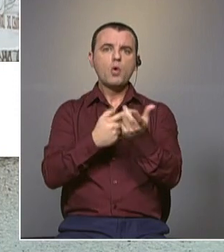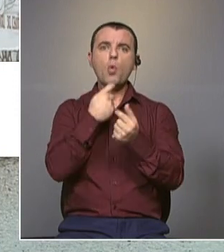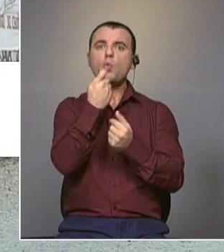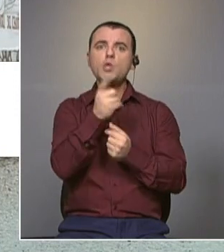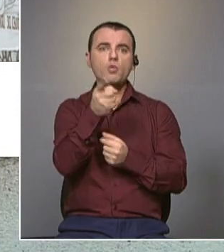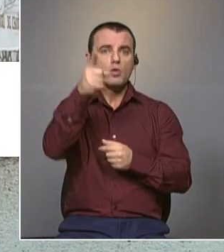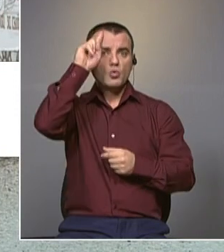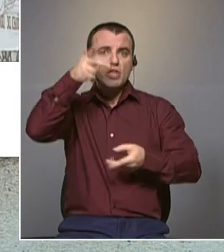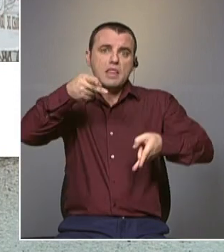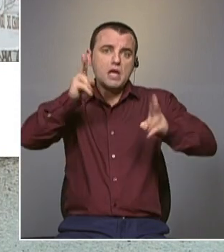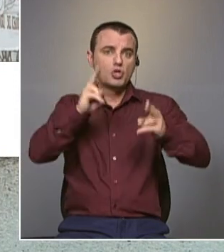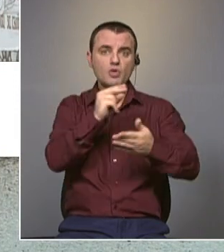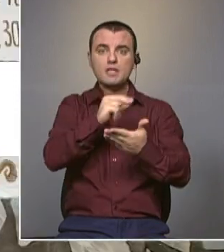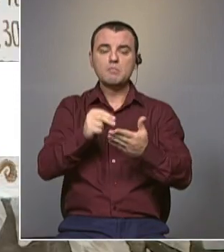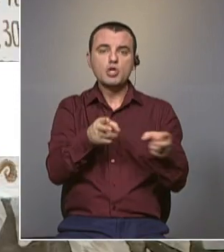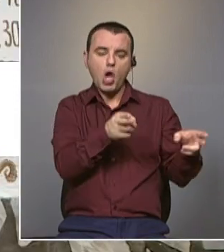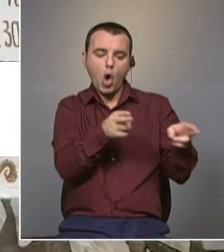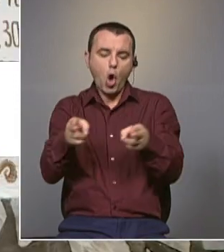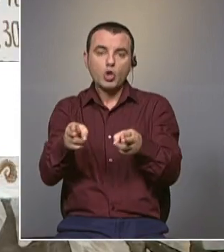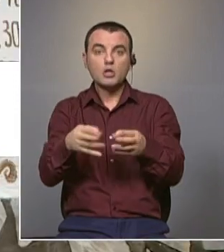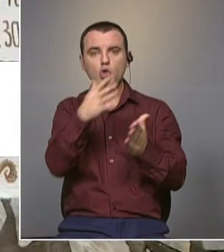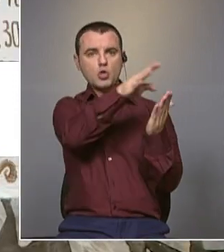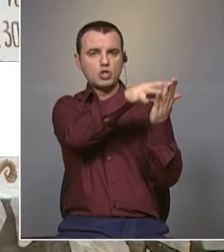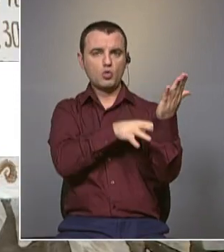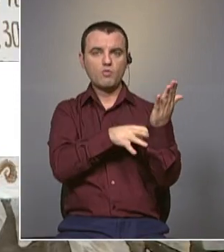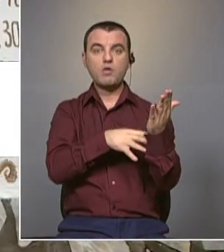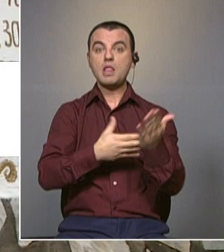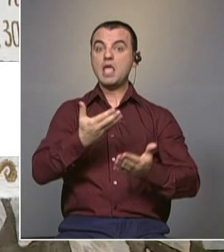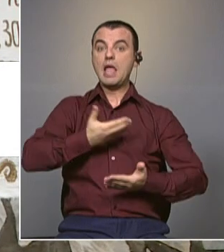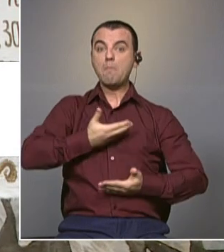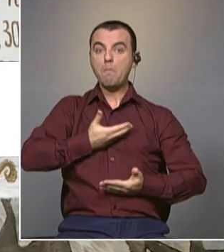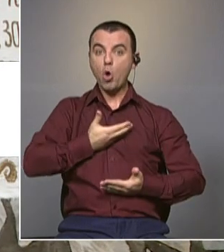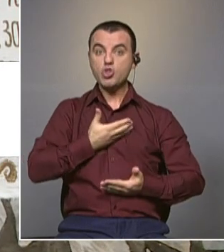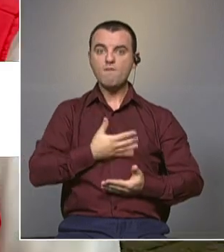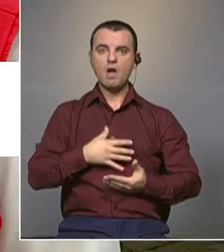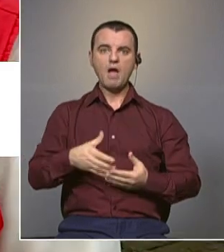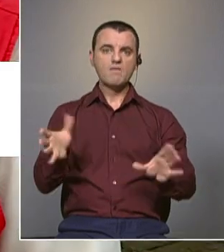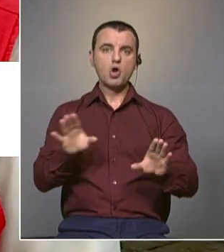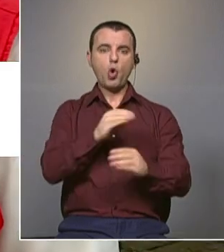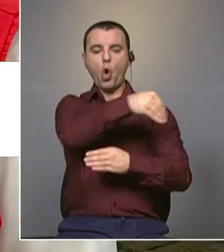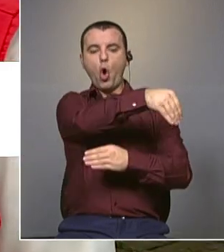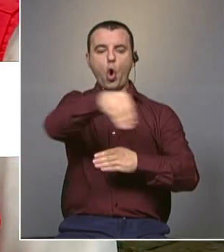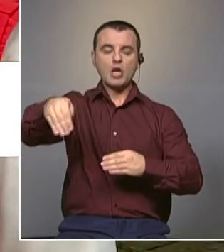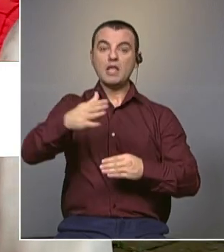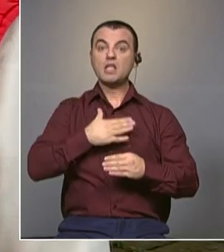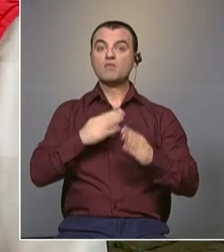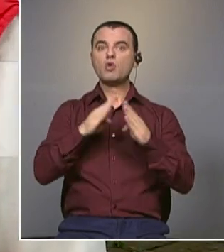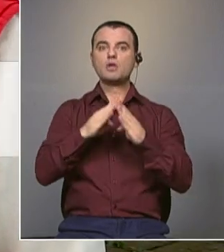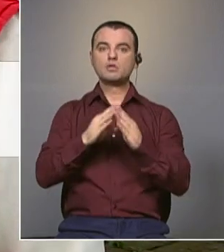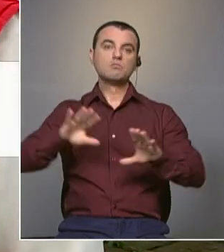жената решила да изпише отказ от стихотворение на Христо Ботев върху оградата на своята къща. Най-напред на